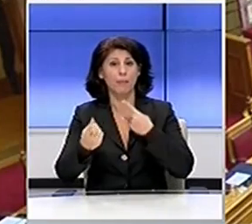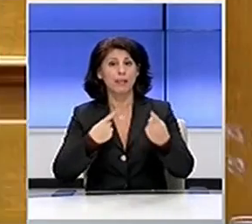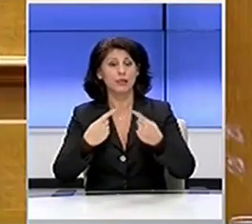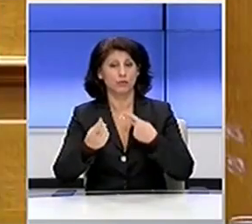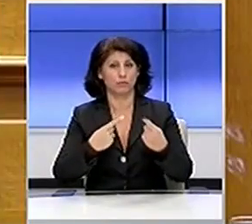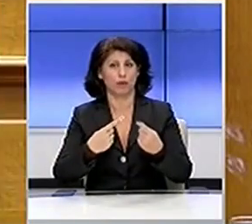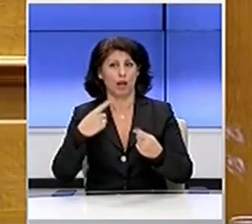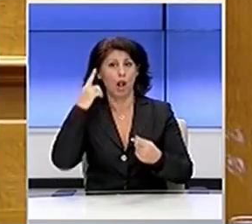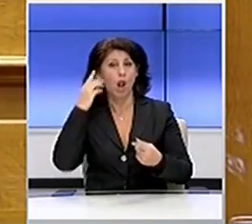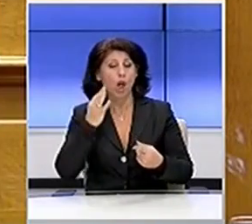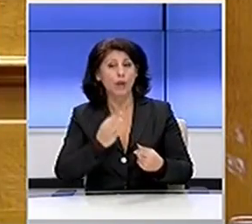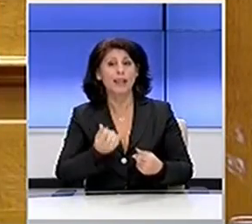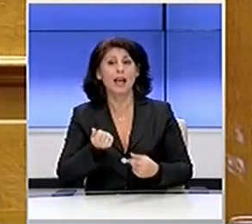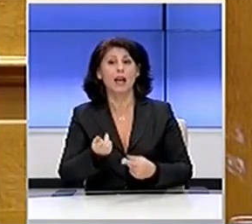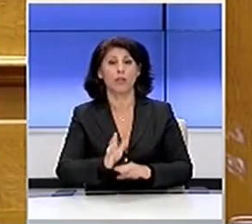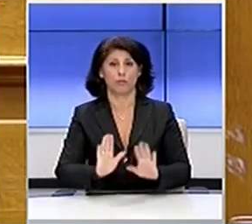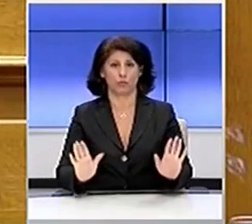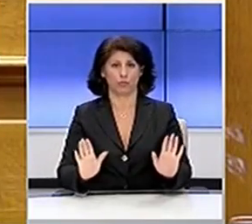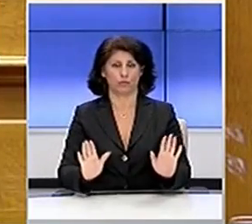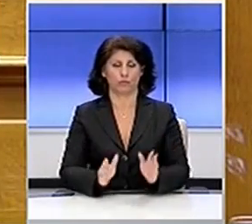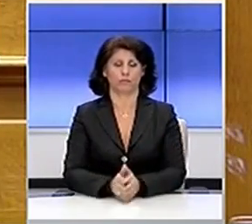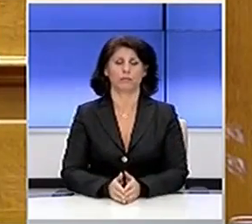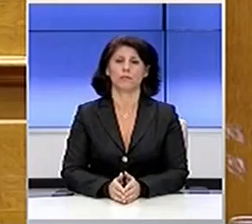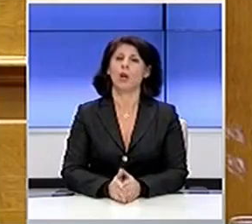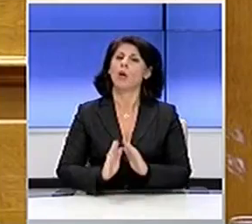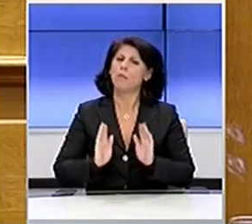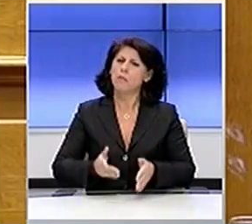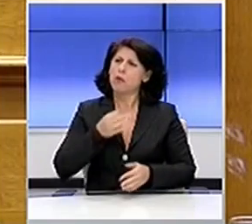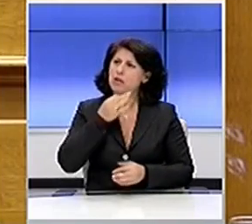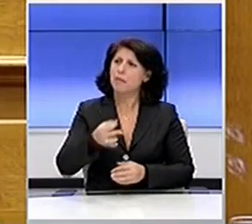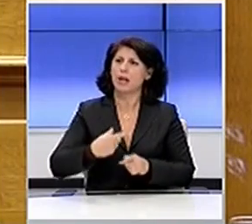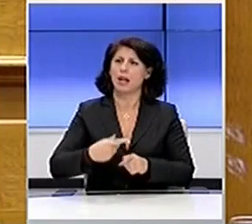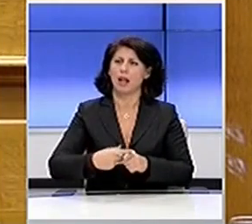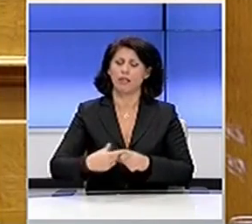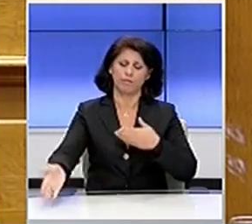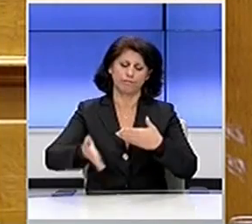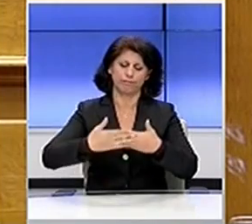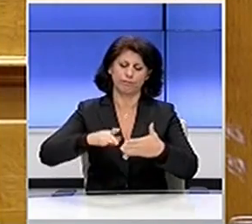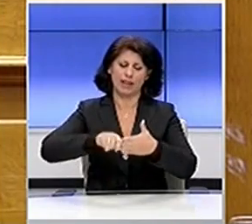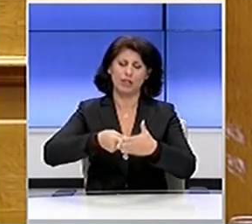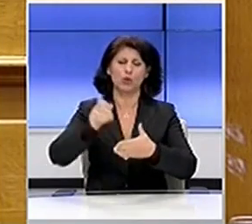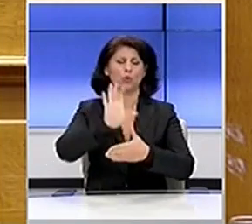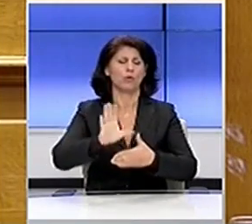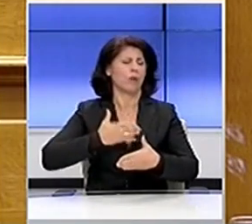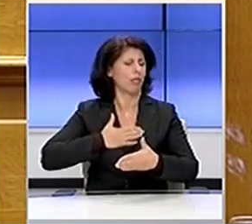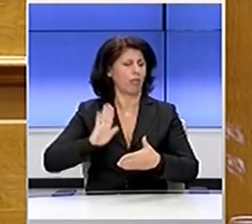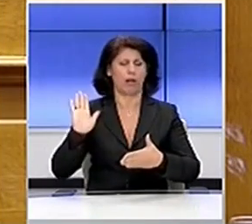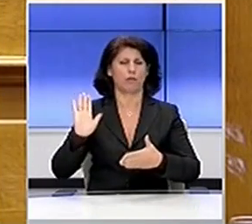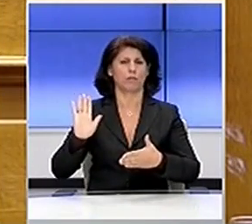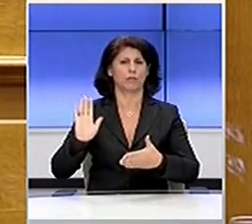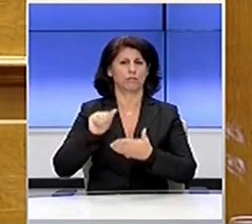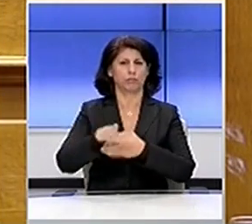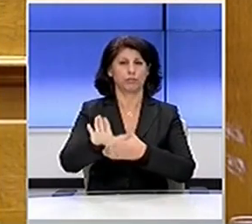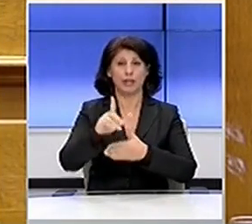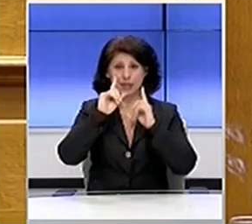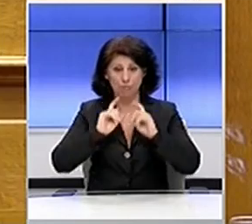με τη λογική των αριθμών. Θα μπορούσαμε να είχαμε πει ως χώρα ότι δεν θέλουμε τουρισμό. Εάν λέγαμε ότι δεν θέλουμε καθόλου τουρισμό και